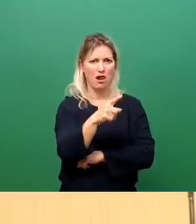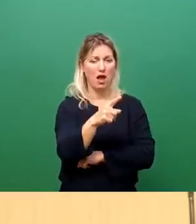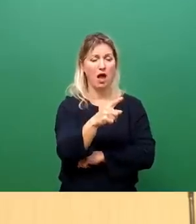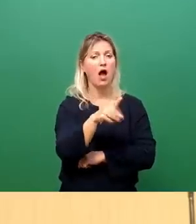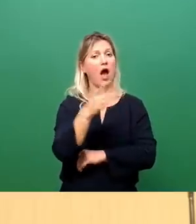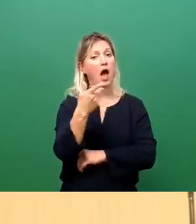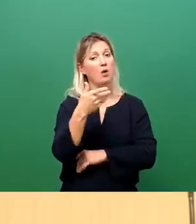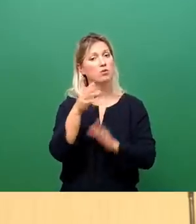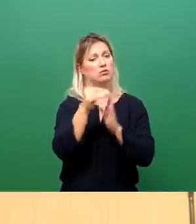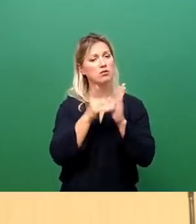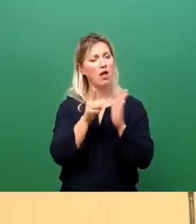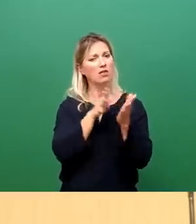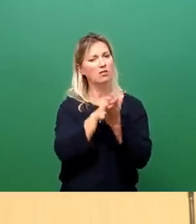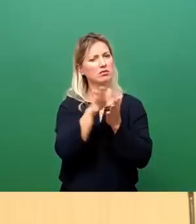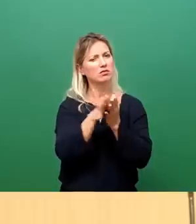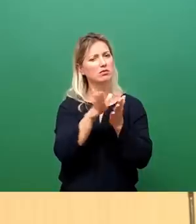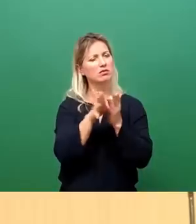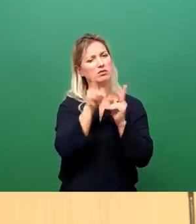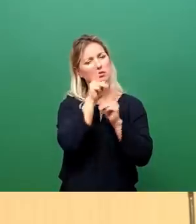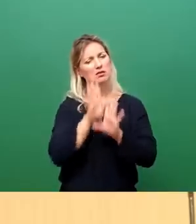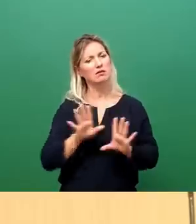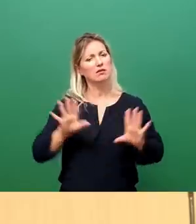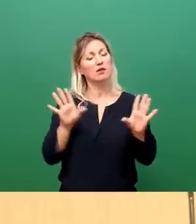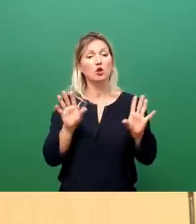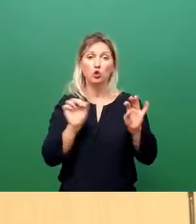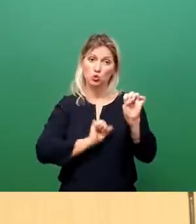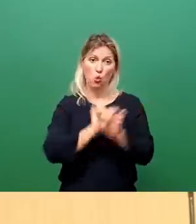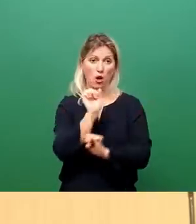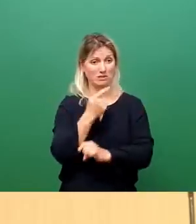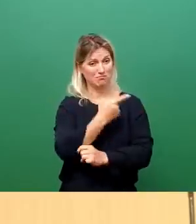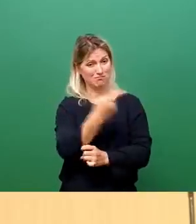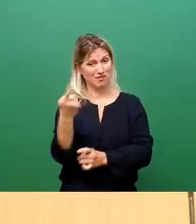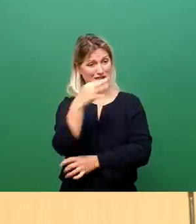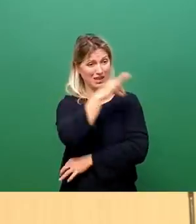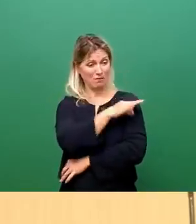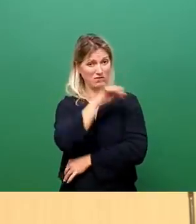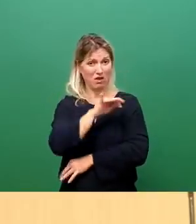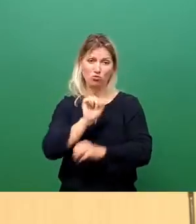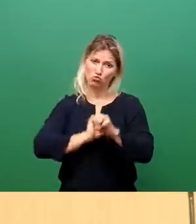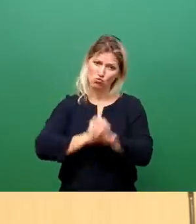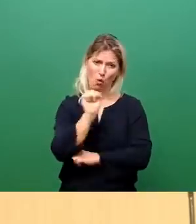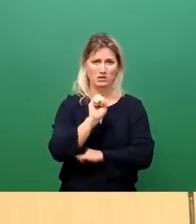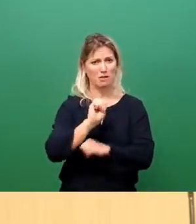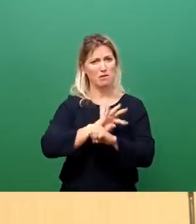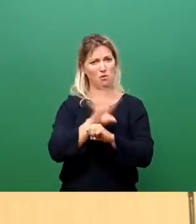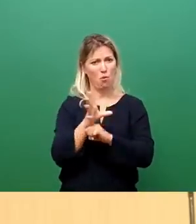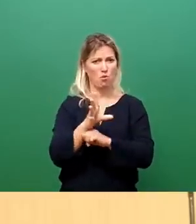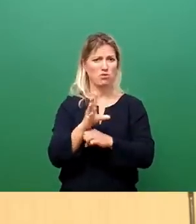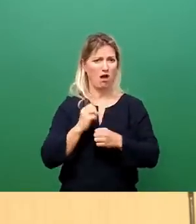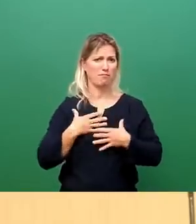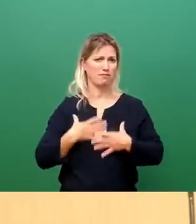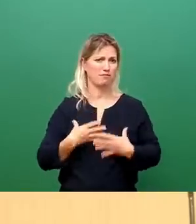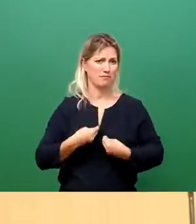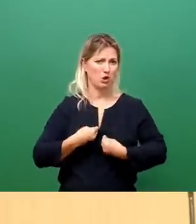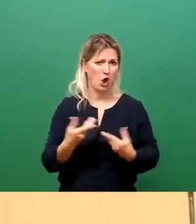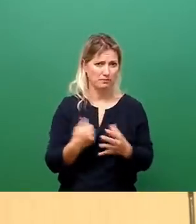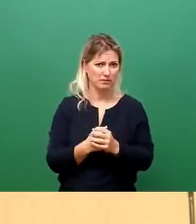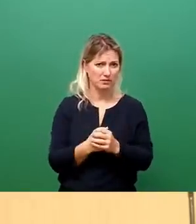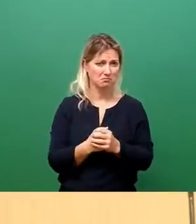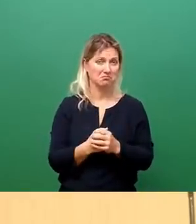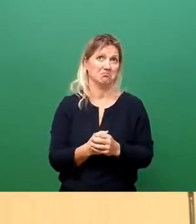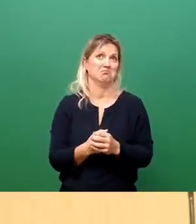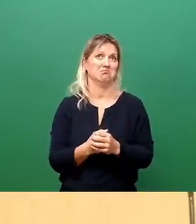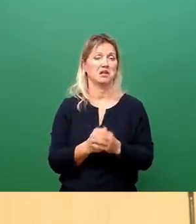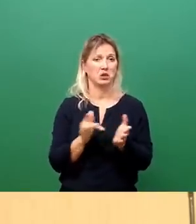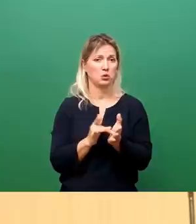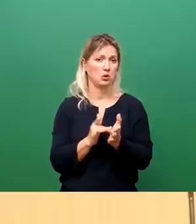zeigt sich, dass sich Geimpfte in erheblichem Ausmaß mit SARS-CoV-2 infizieren können. Eine mögliche Erklärung könnte sein, dass